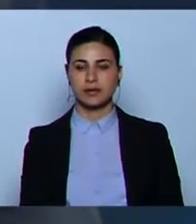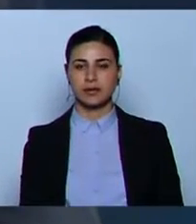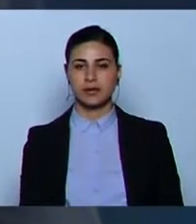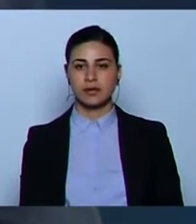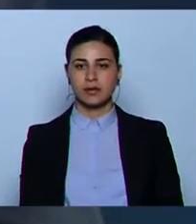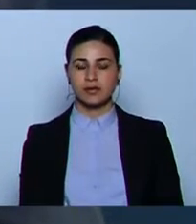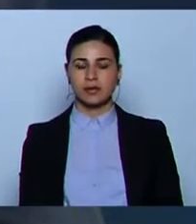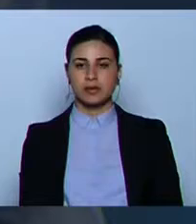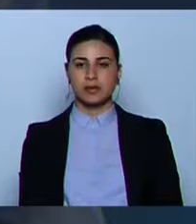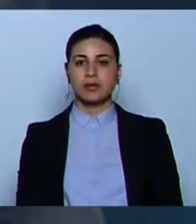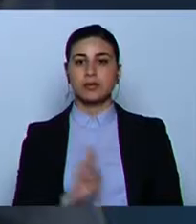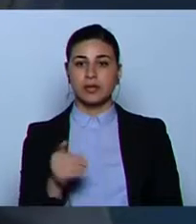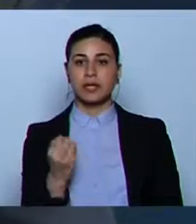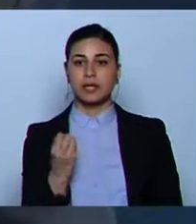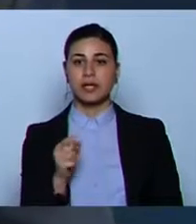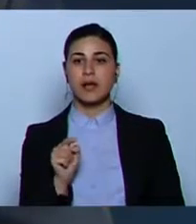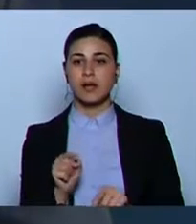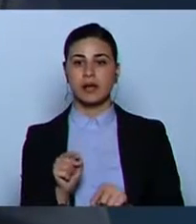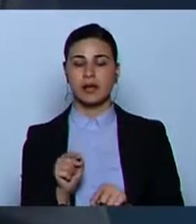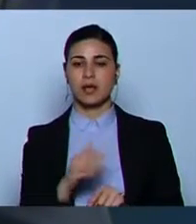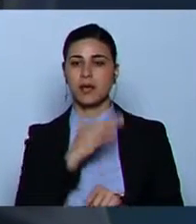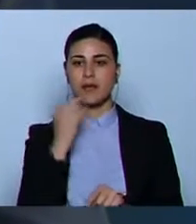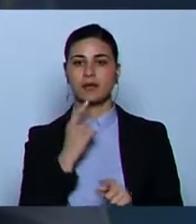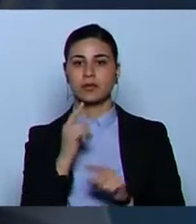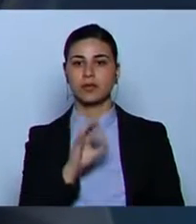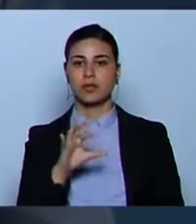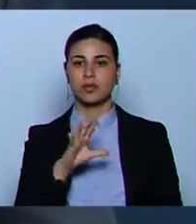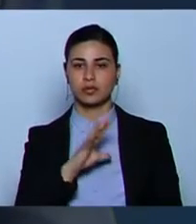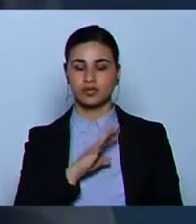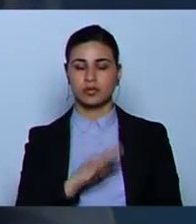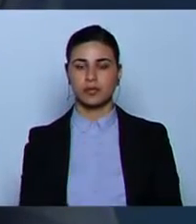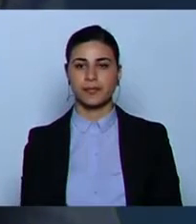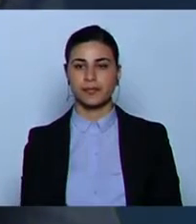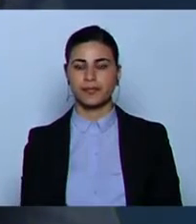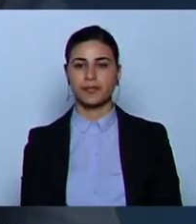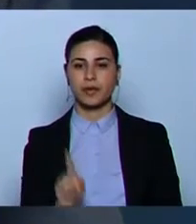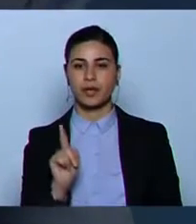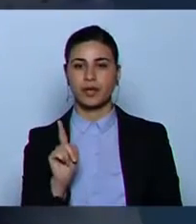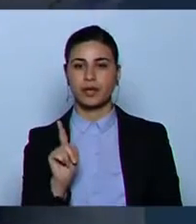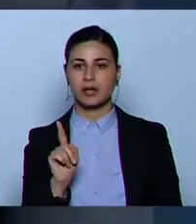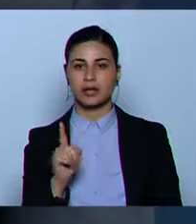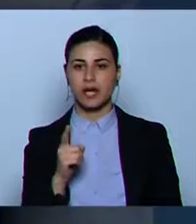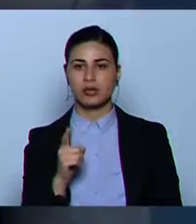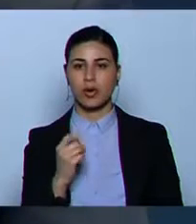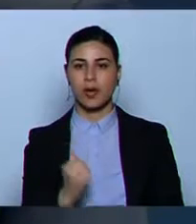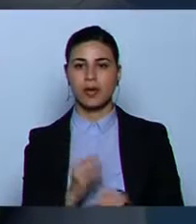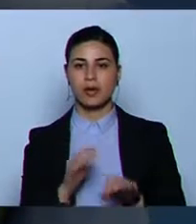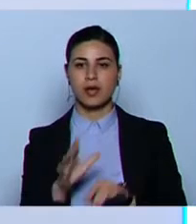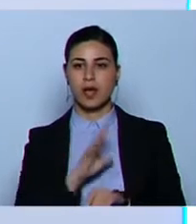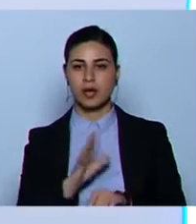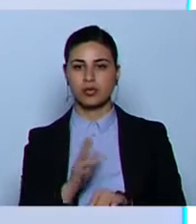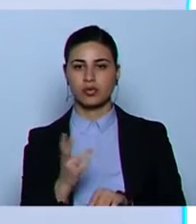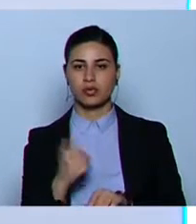და კიდევ აქ ბევრი საუბარი იყო რატომ არ განხორციელდა